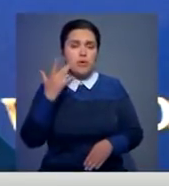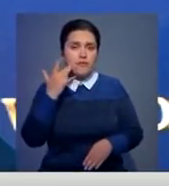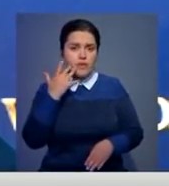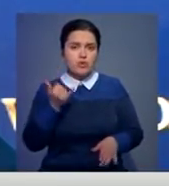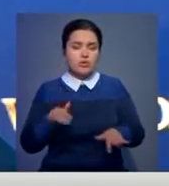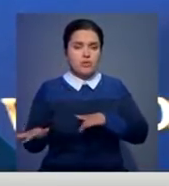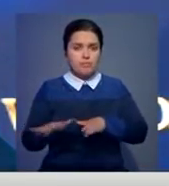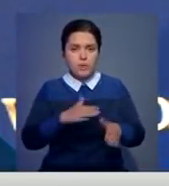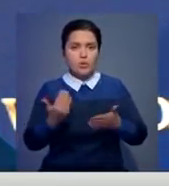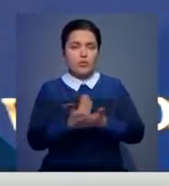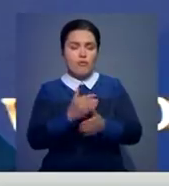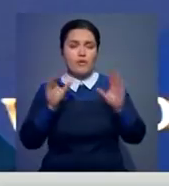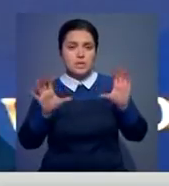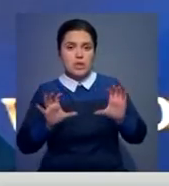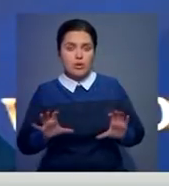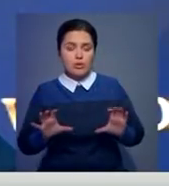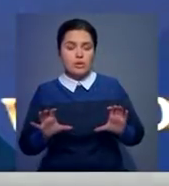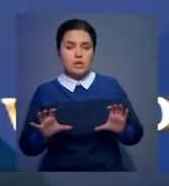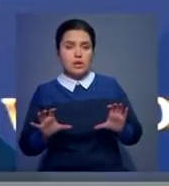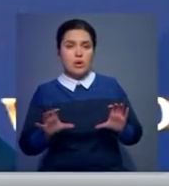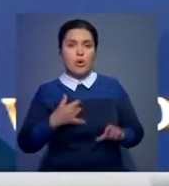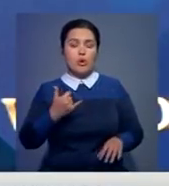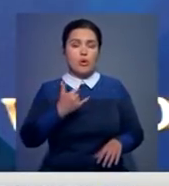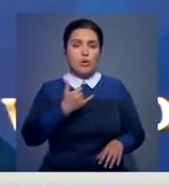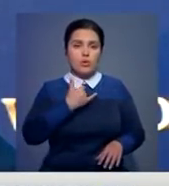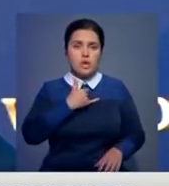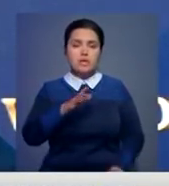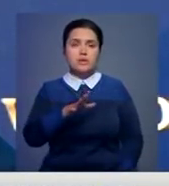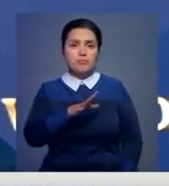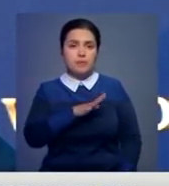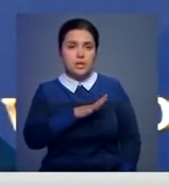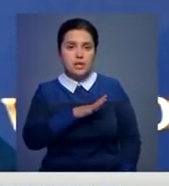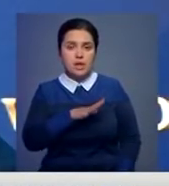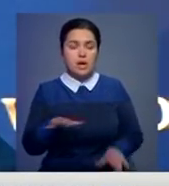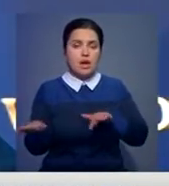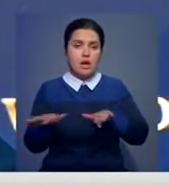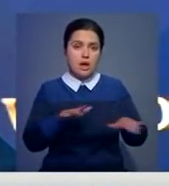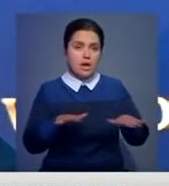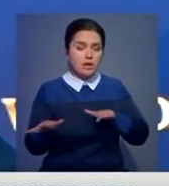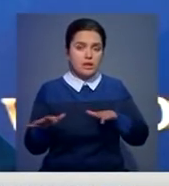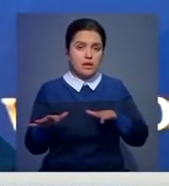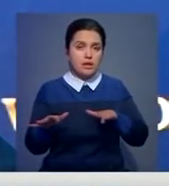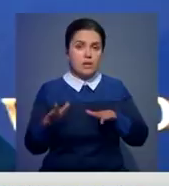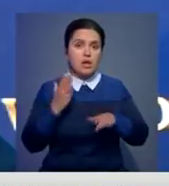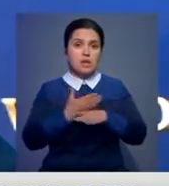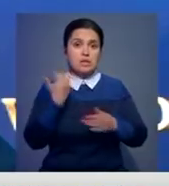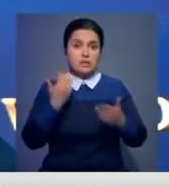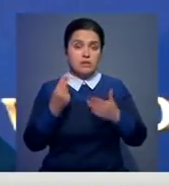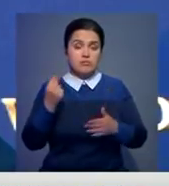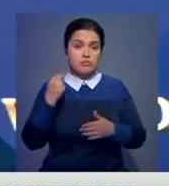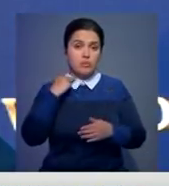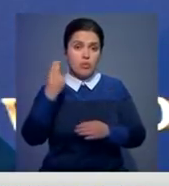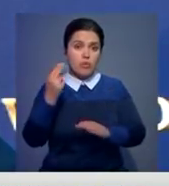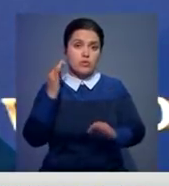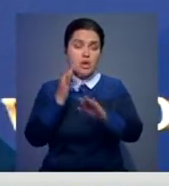регулярно принимаем меры в этой части. В частности, у нас были акции вот, «Погаси